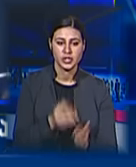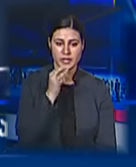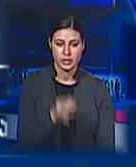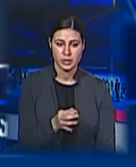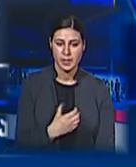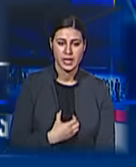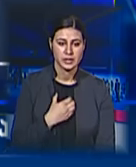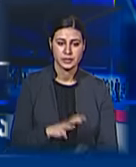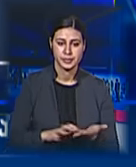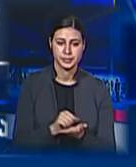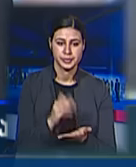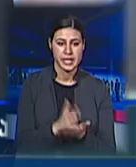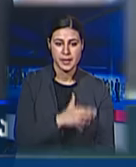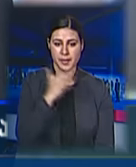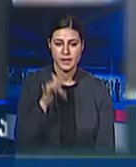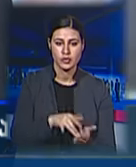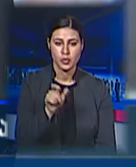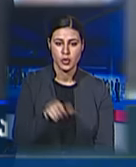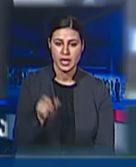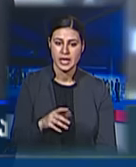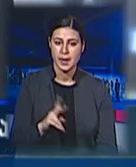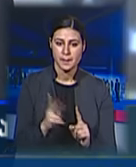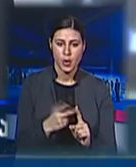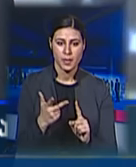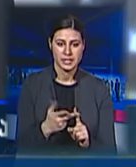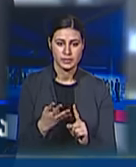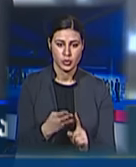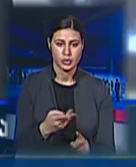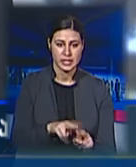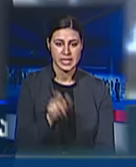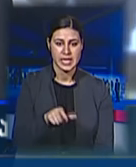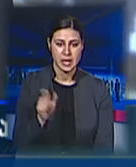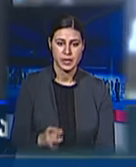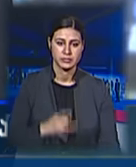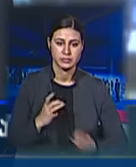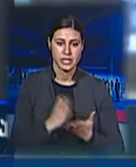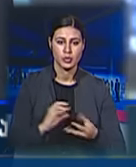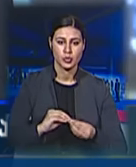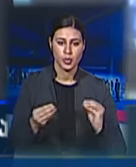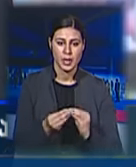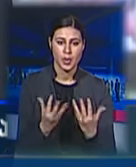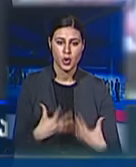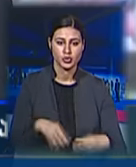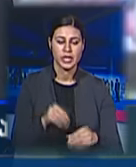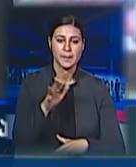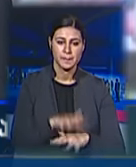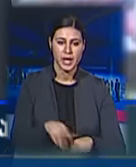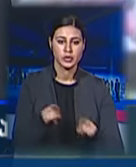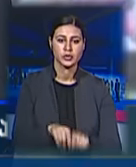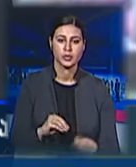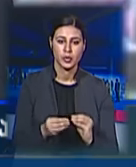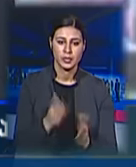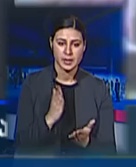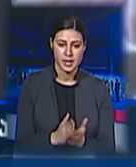რომ გაუბედურებულია ძალიან ბევრი მოქალაქე, ყველა მეორე ფაქტიურად ამაზე წუწუნებს და პრობლემებს ქმნის. ფაქტ ბანკებში სერიოზული